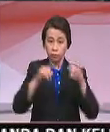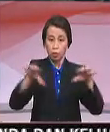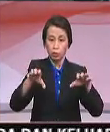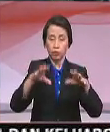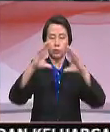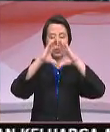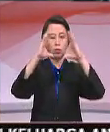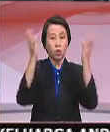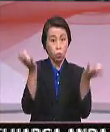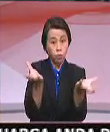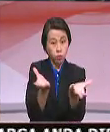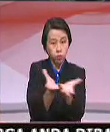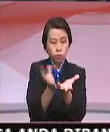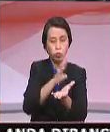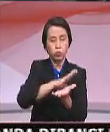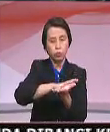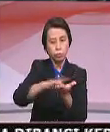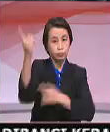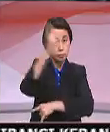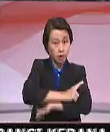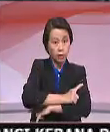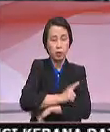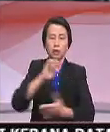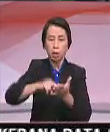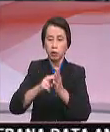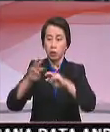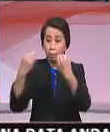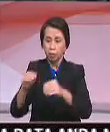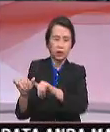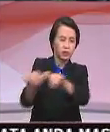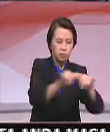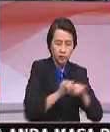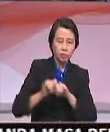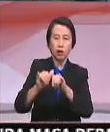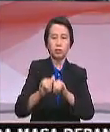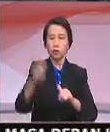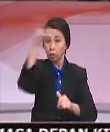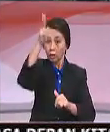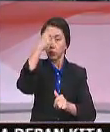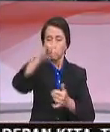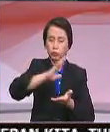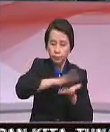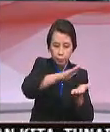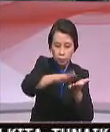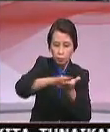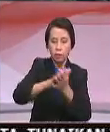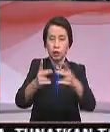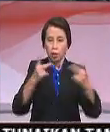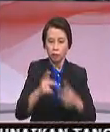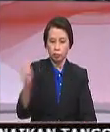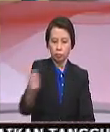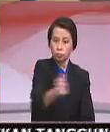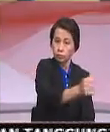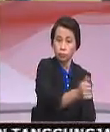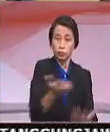World Cleanup Day, maknanya penglibatan masyarakat untuk bersama-sama dengan kerajaan untuk membersihkan kawasan mereka lah.